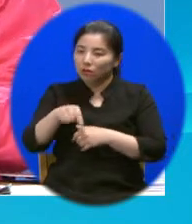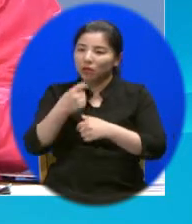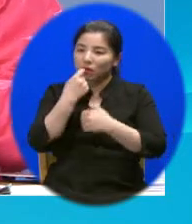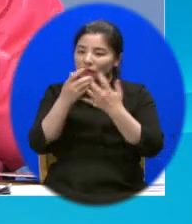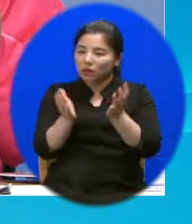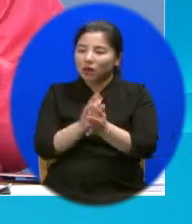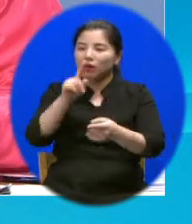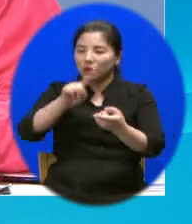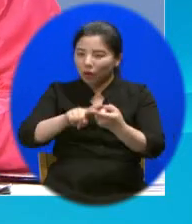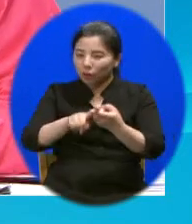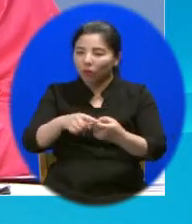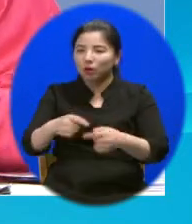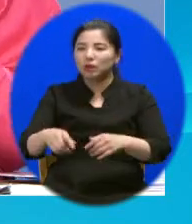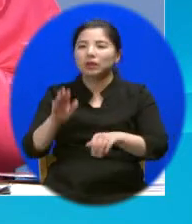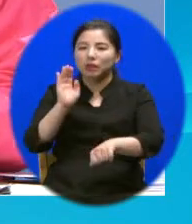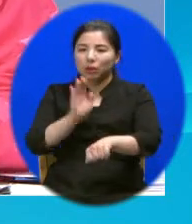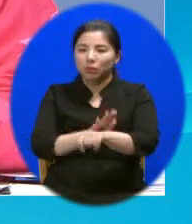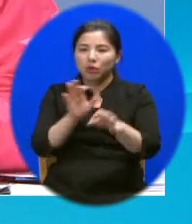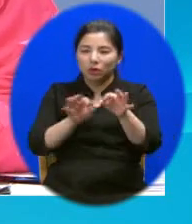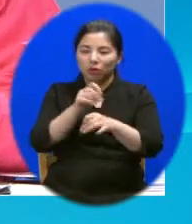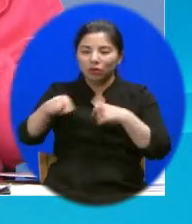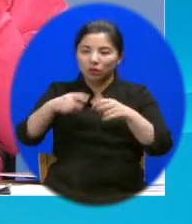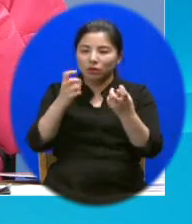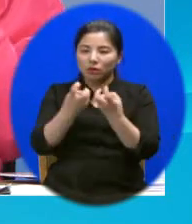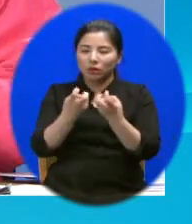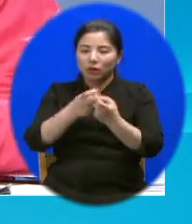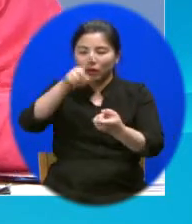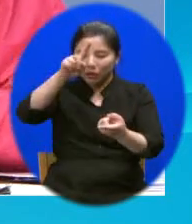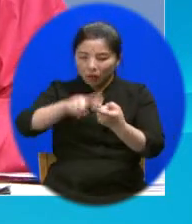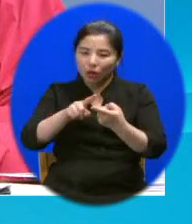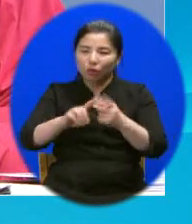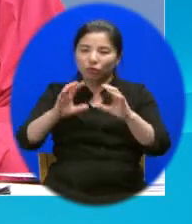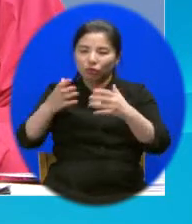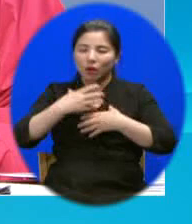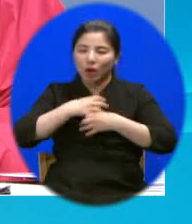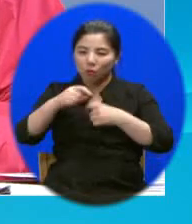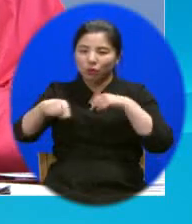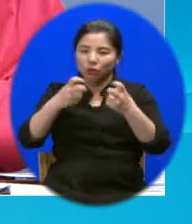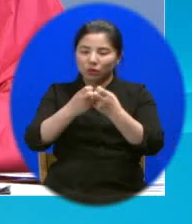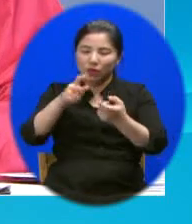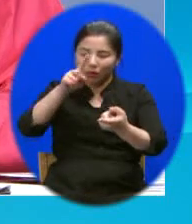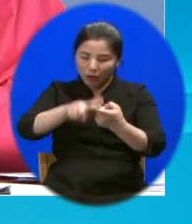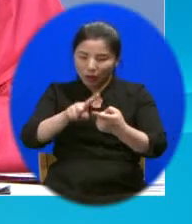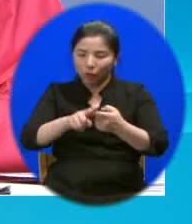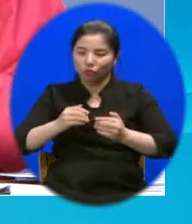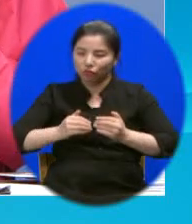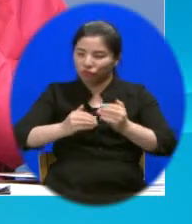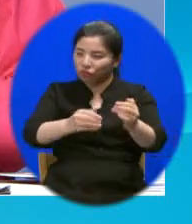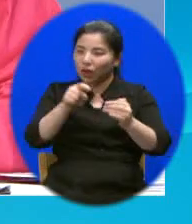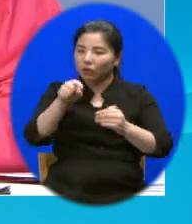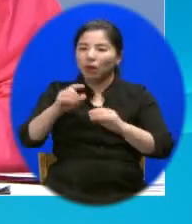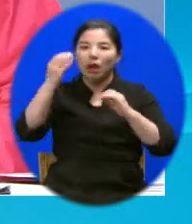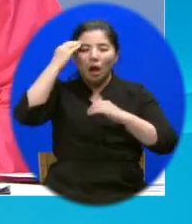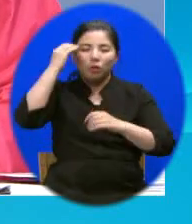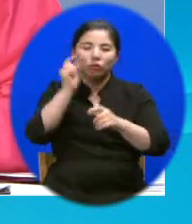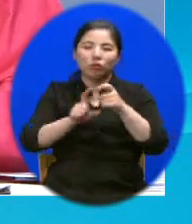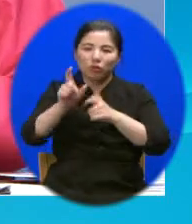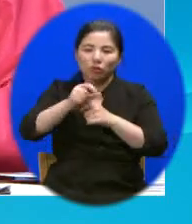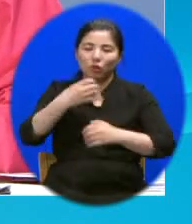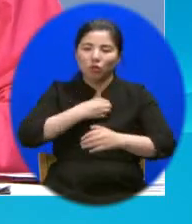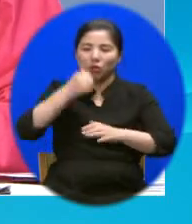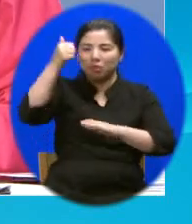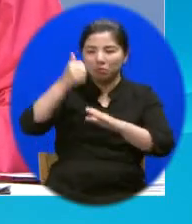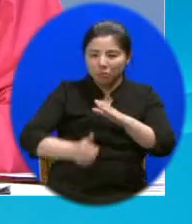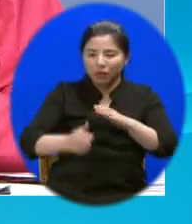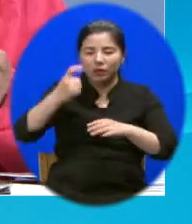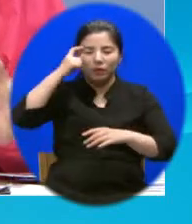뜻대로 지금 잘못된 경제정책 그대로 유지하고 뭐 국가 안보 정책 그대로 유지하면서 대한민국을 더욱 더 위기로 빠뜨린다 고전은